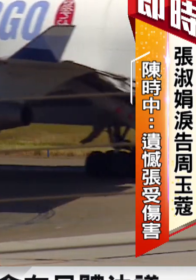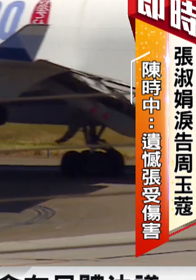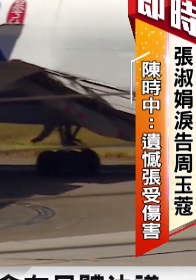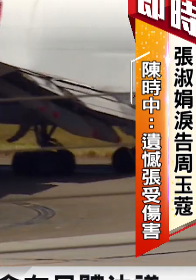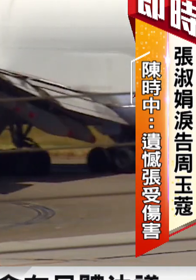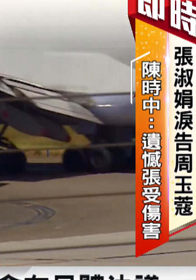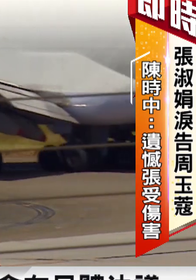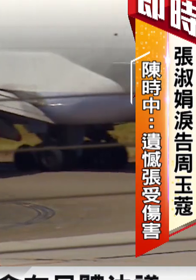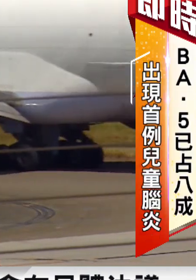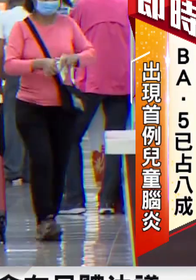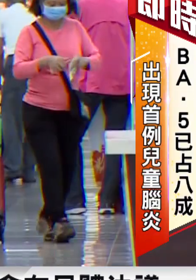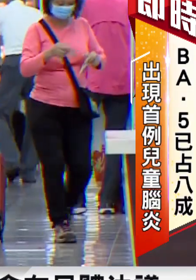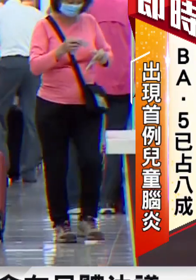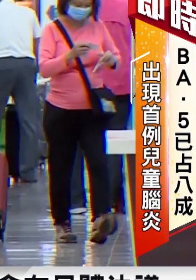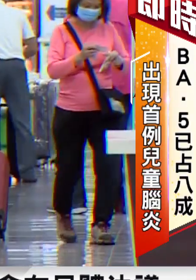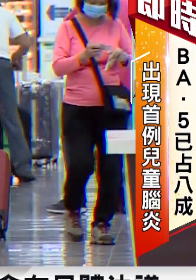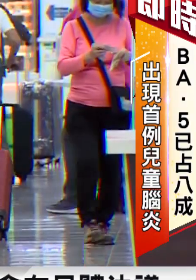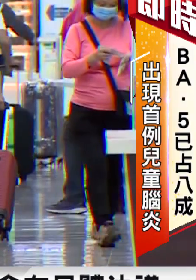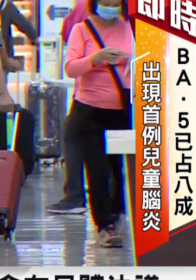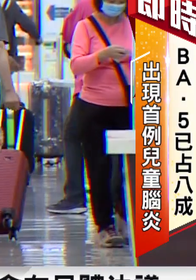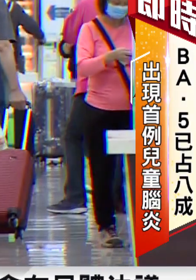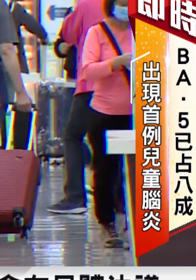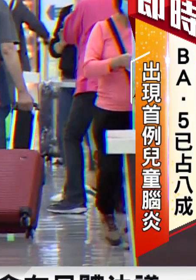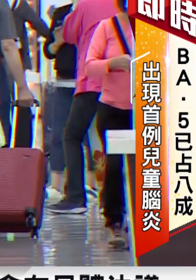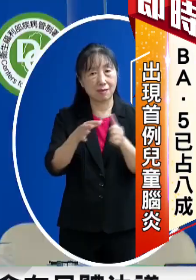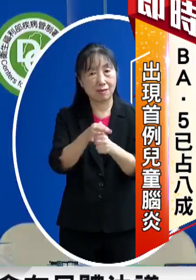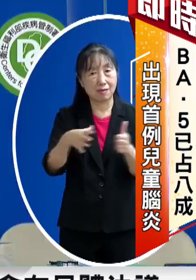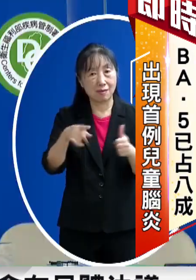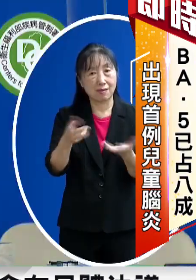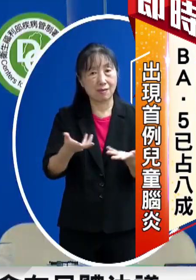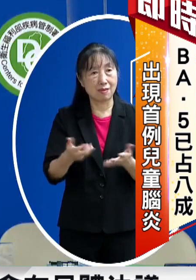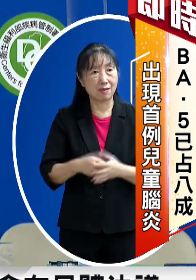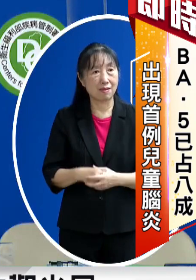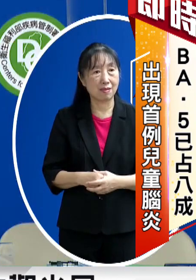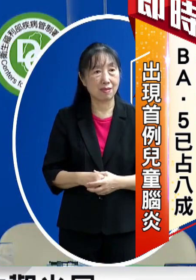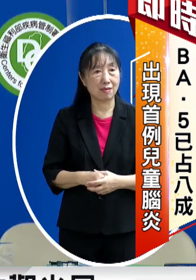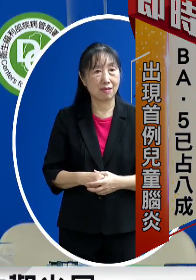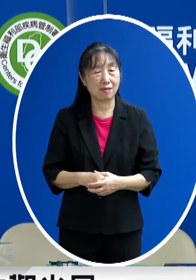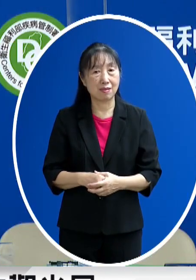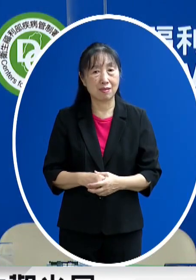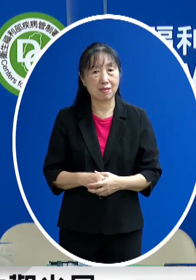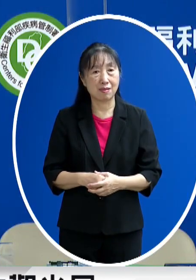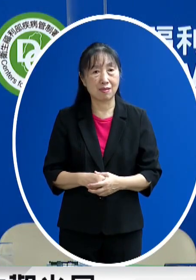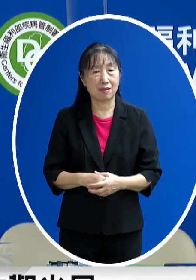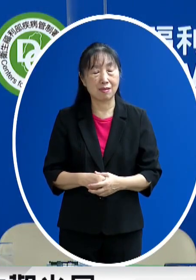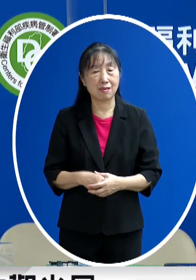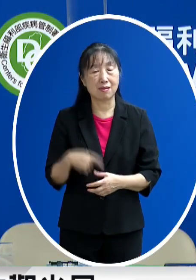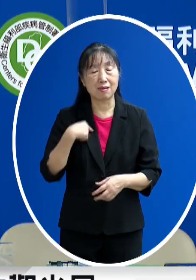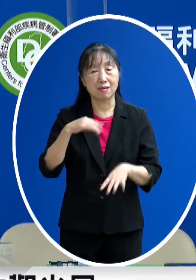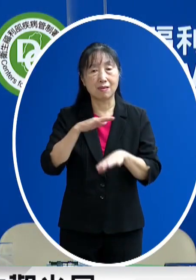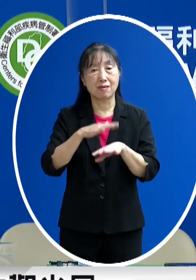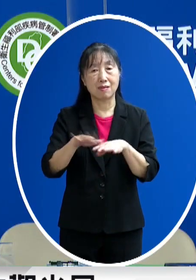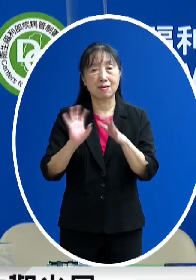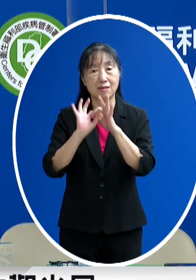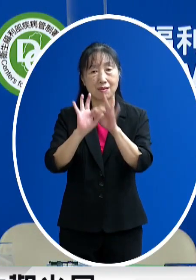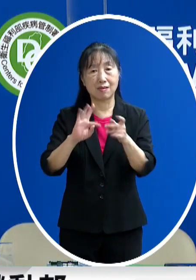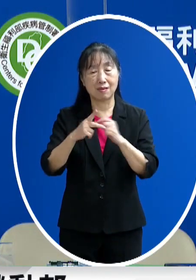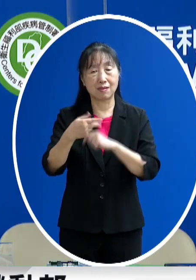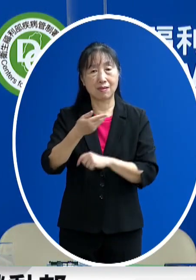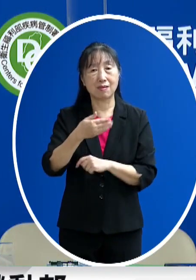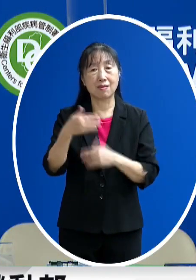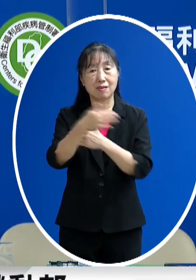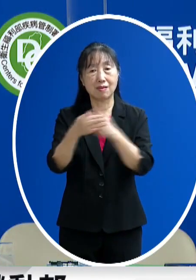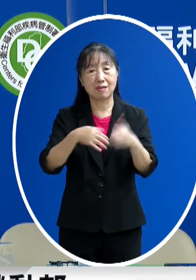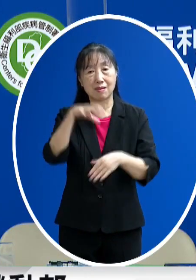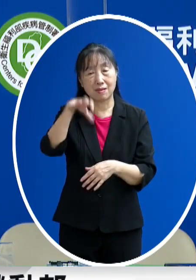9月29号起就要开放第一波边境松绑政策。 我们持续都一直跟这个交通部的公安局啦，还有台民安